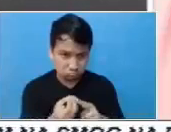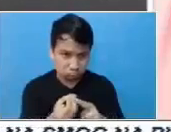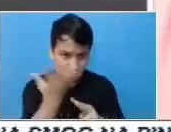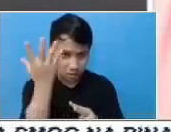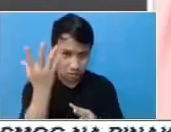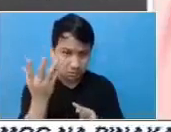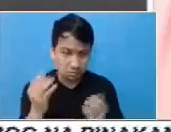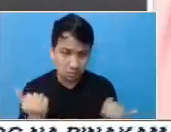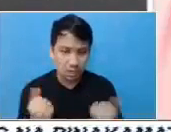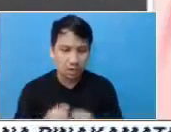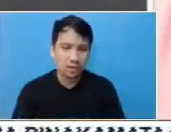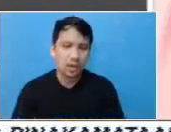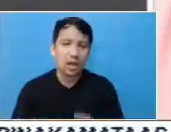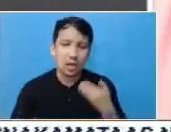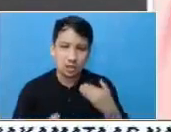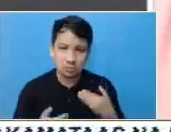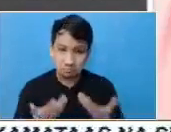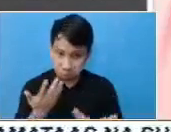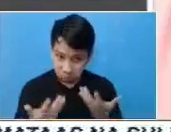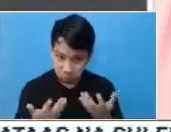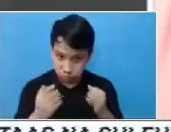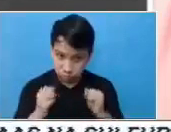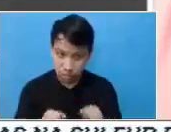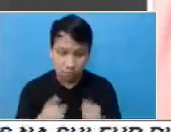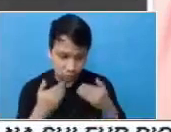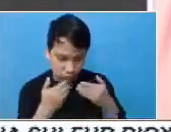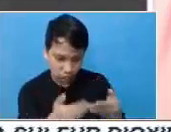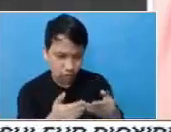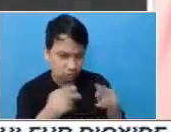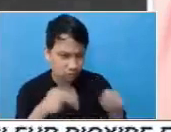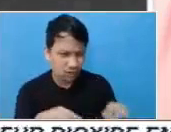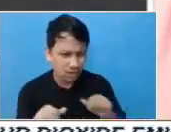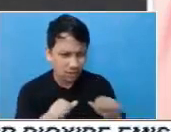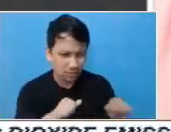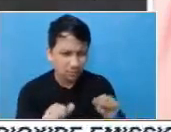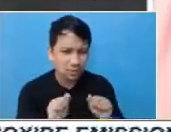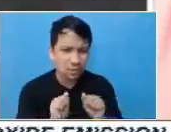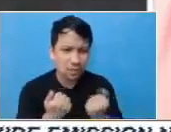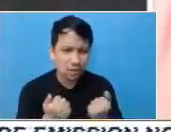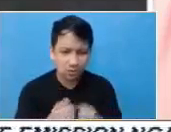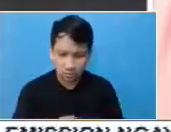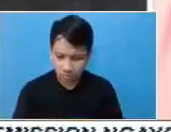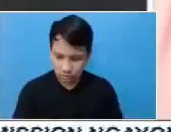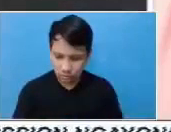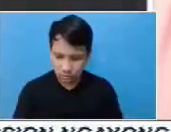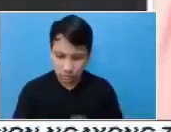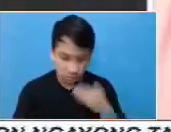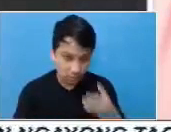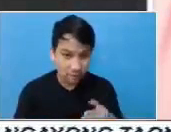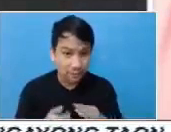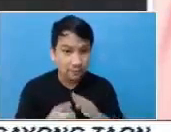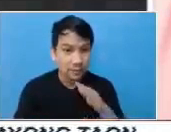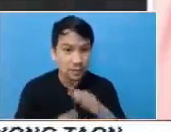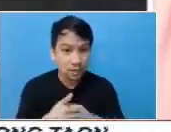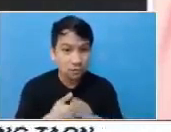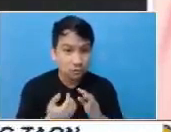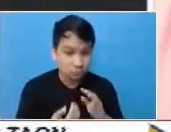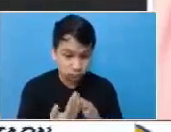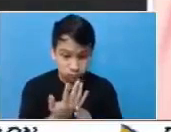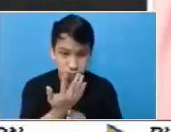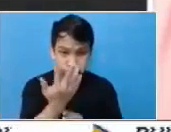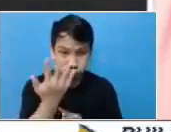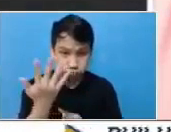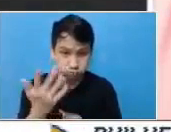kapakulo ng tubig dyan sa ilalim ng Taal. At yan po ay posibleng magdulot kung sakaling masyadong